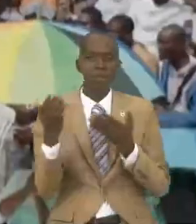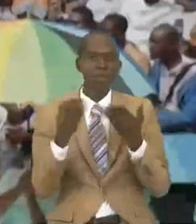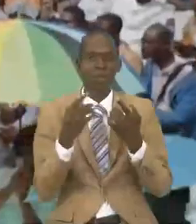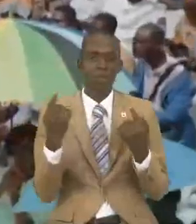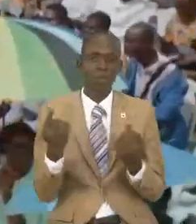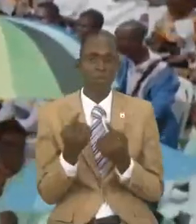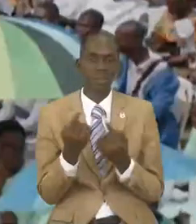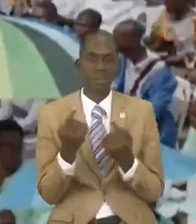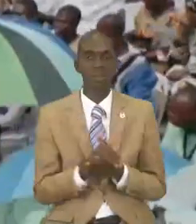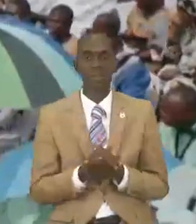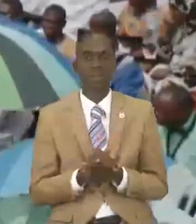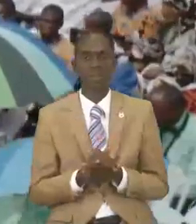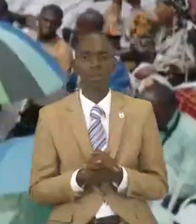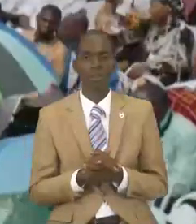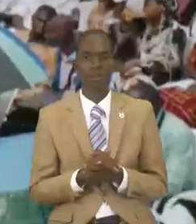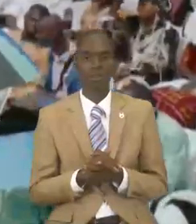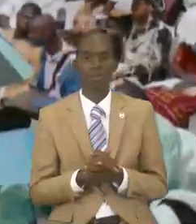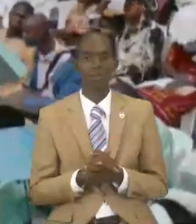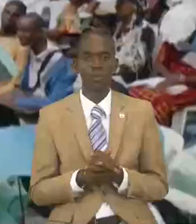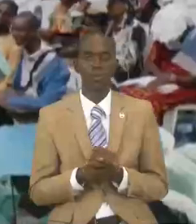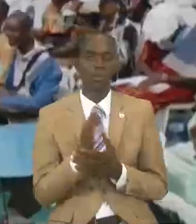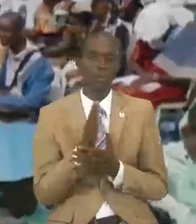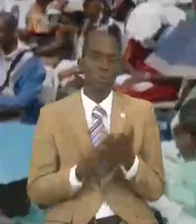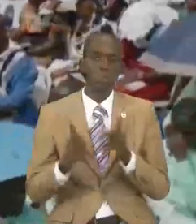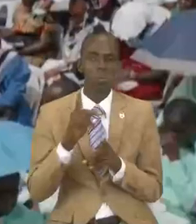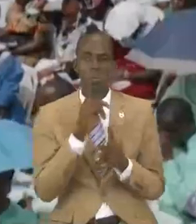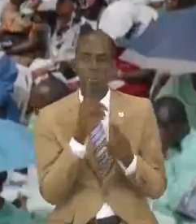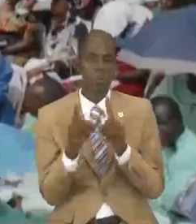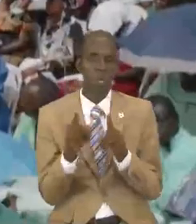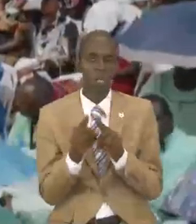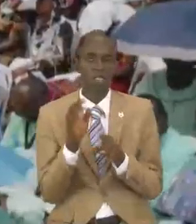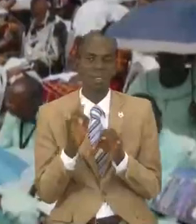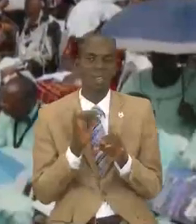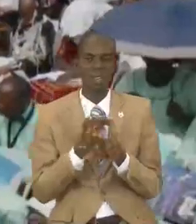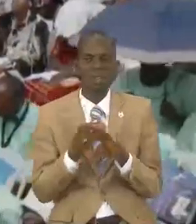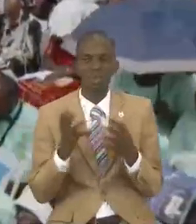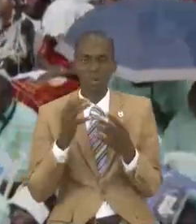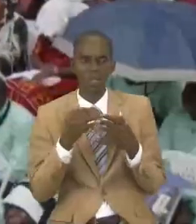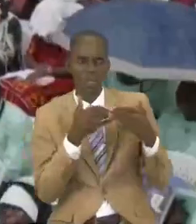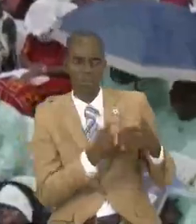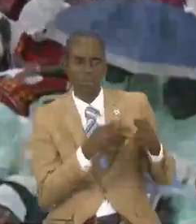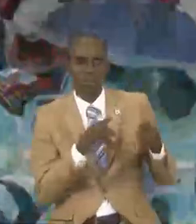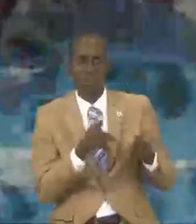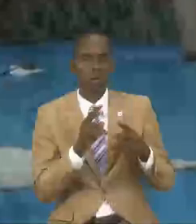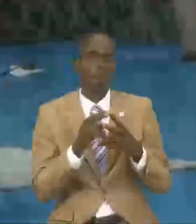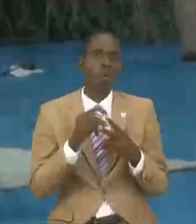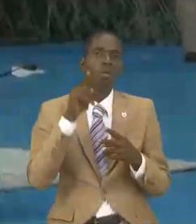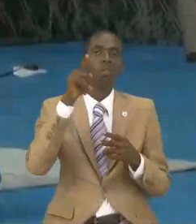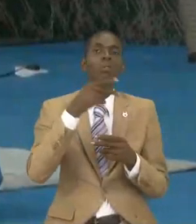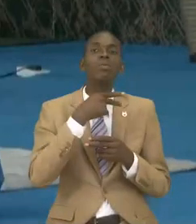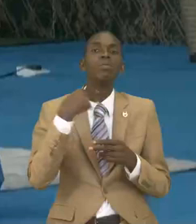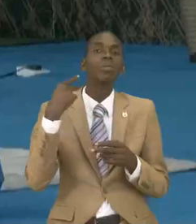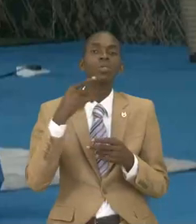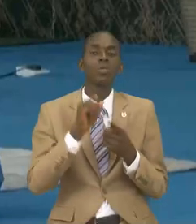Regardez-vous, je ne serai plus esclave du péché. Quelqu'un dit que je ne veux pas que le péché